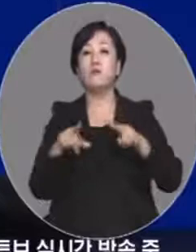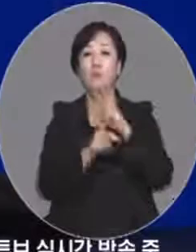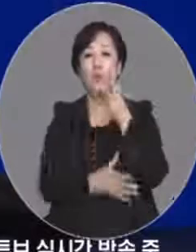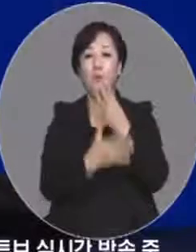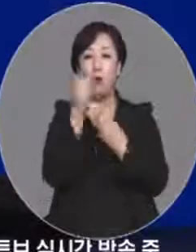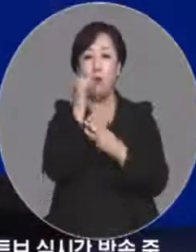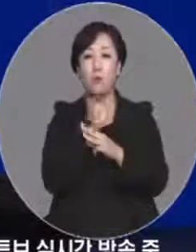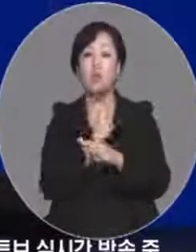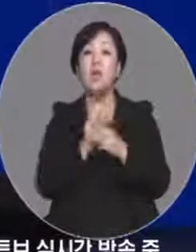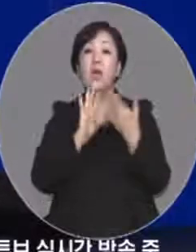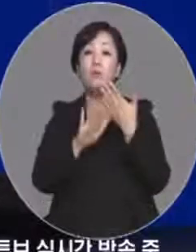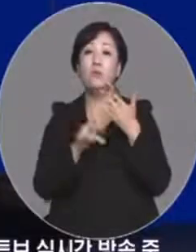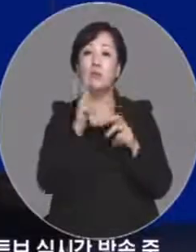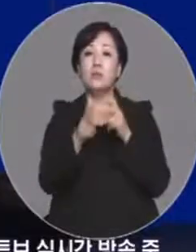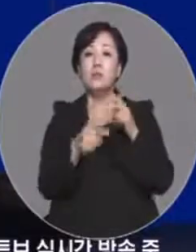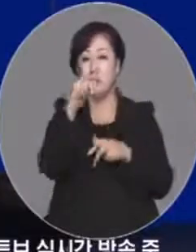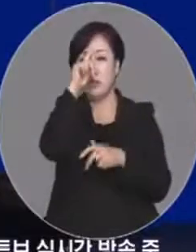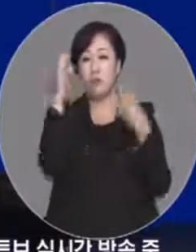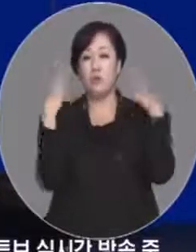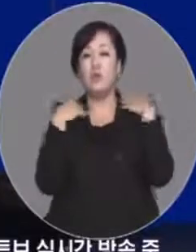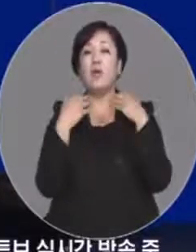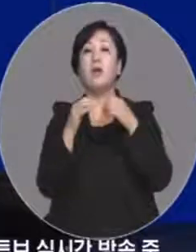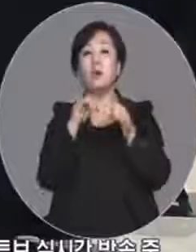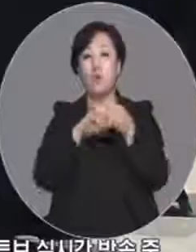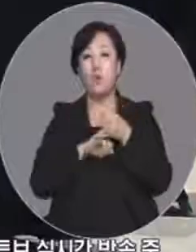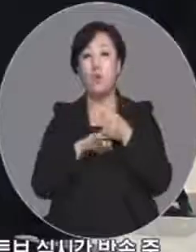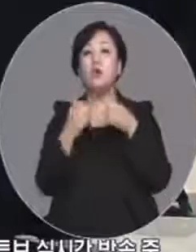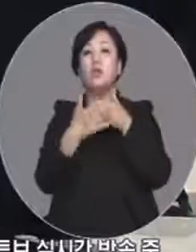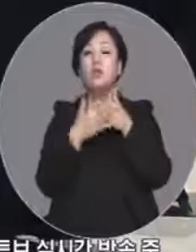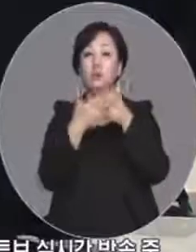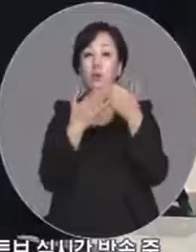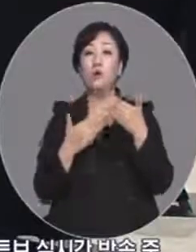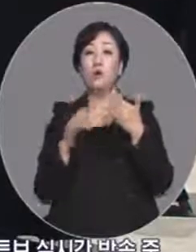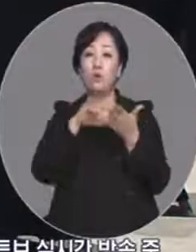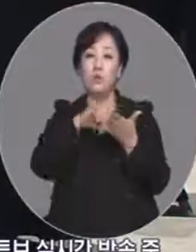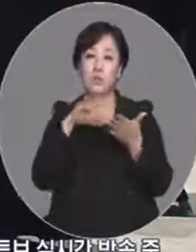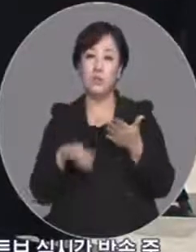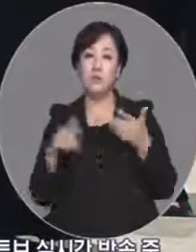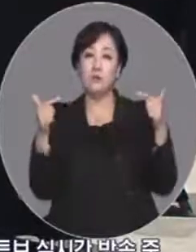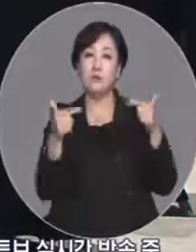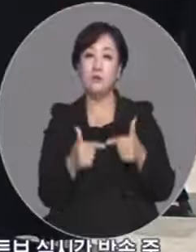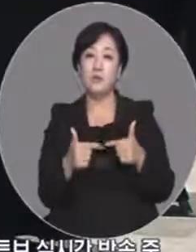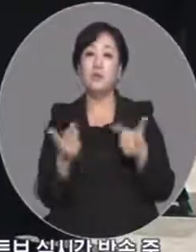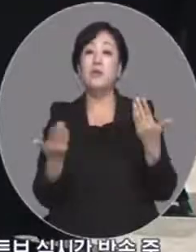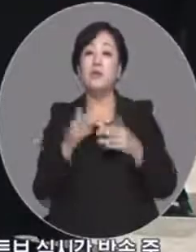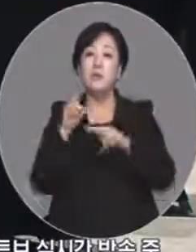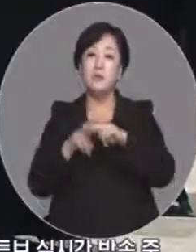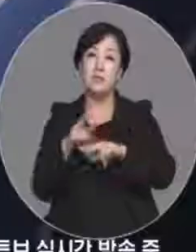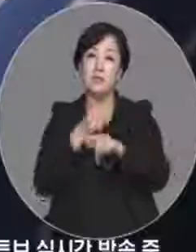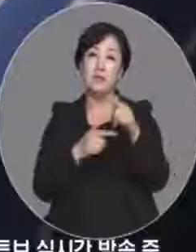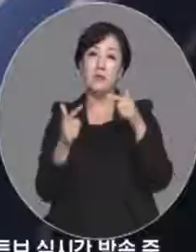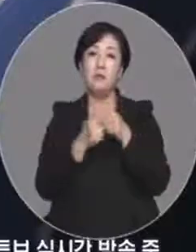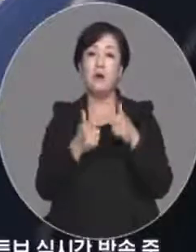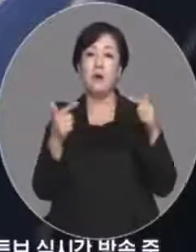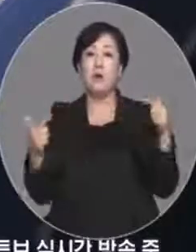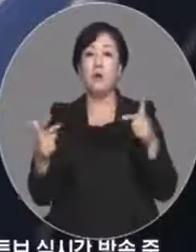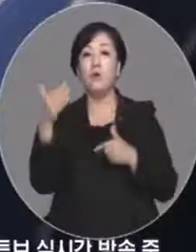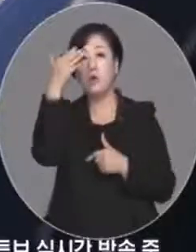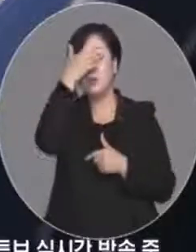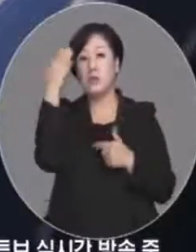위해선 미래 산업에 대한 정부의 전폭적인 지원과 조세 감면을 통한 양질의 일자리를 만들어 청년